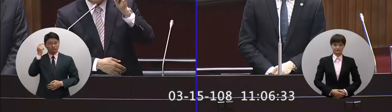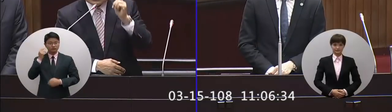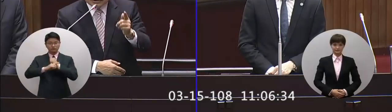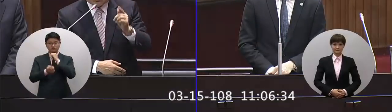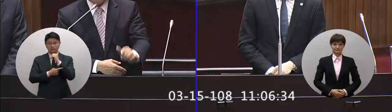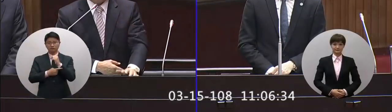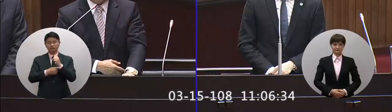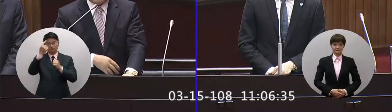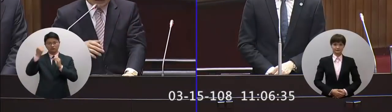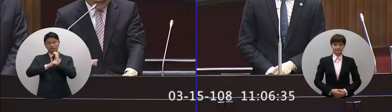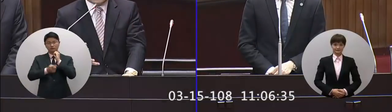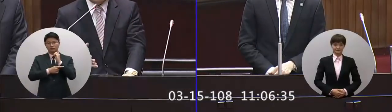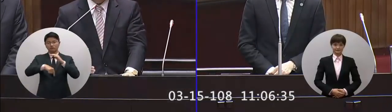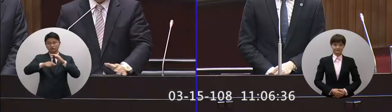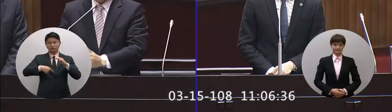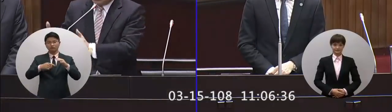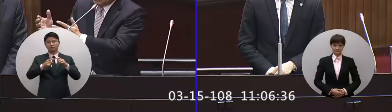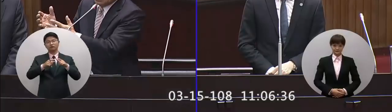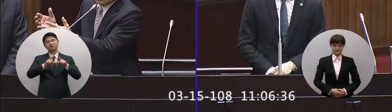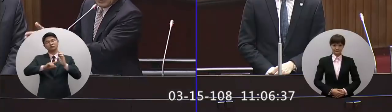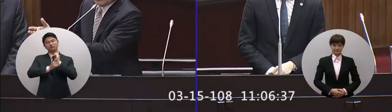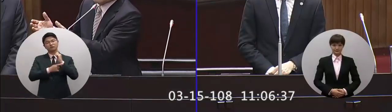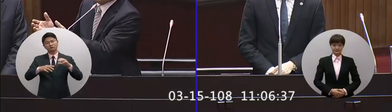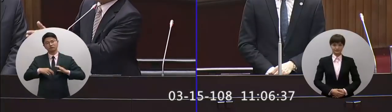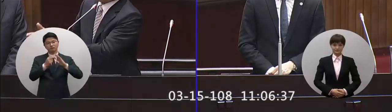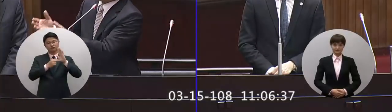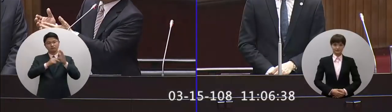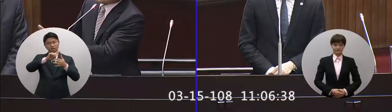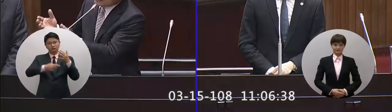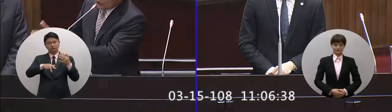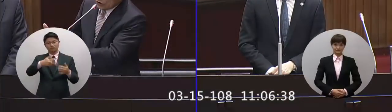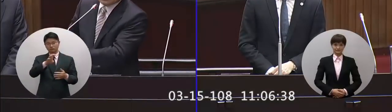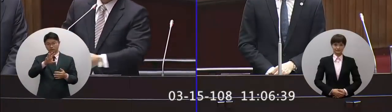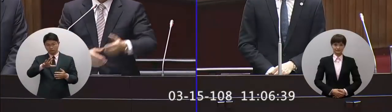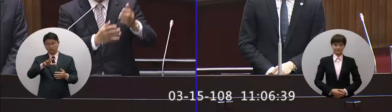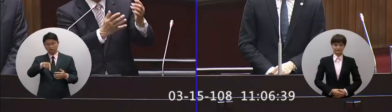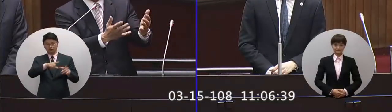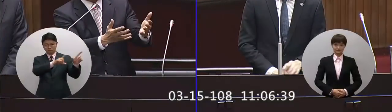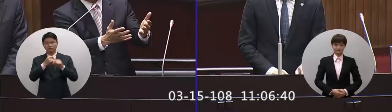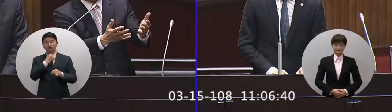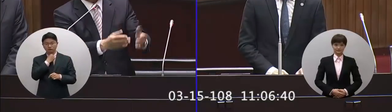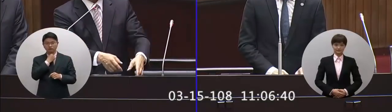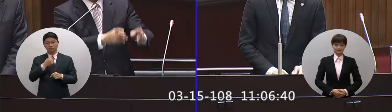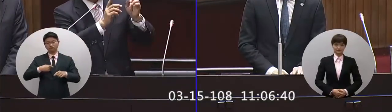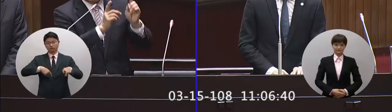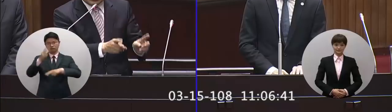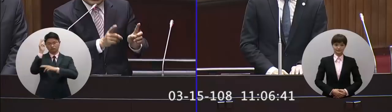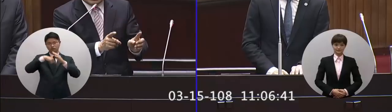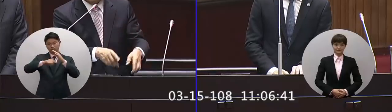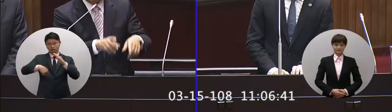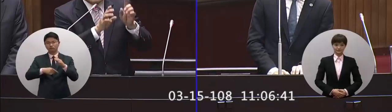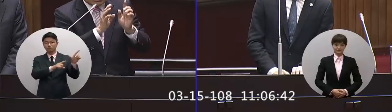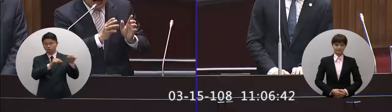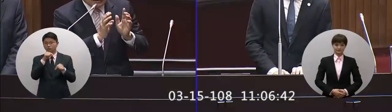字748號的解釋。所以咱行政院遵照這個解釋，